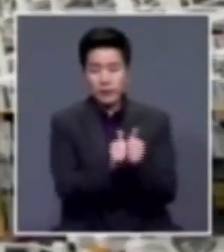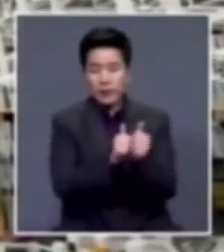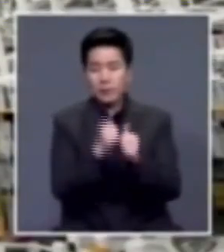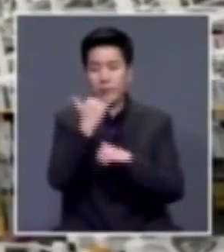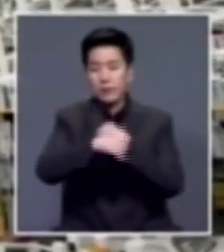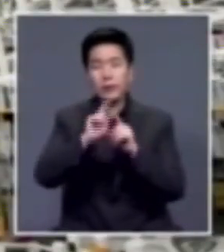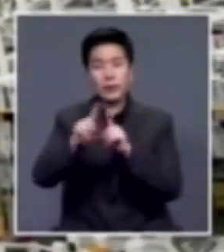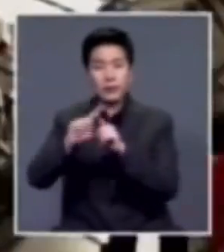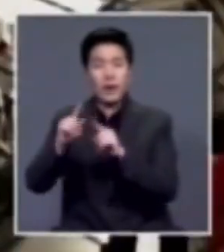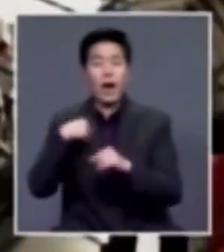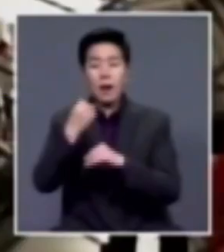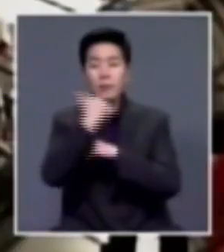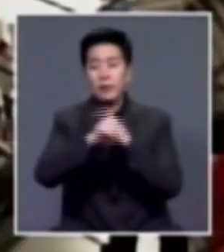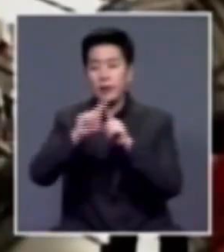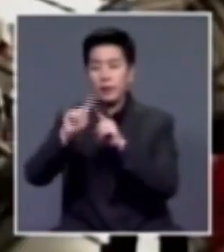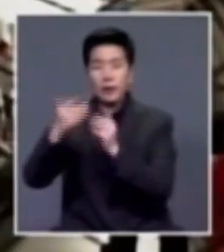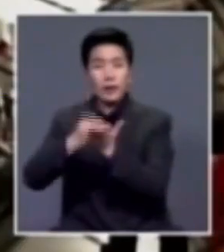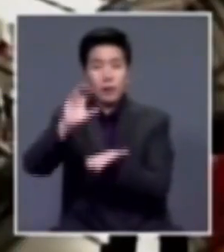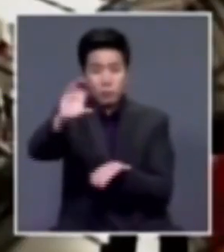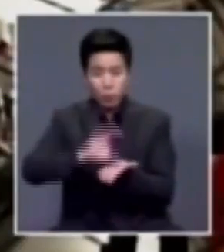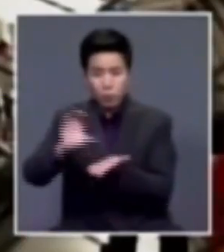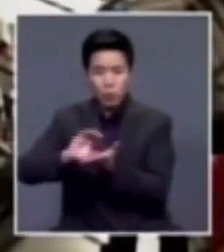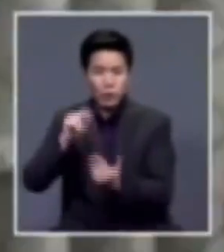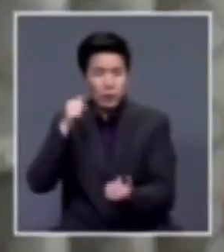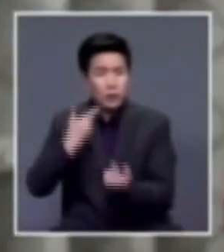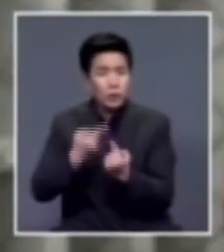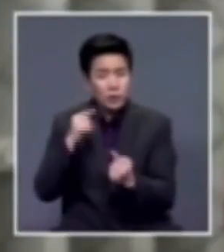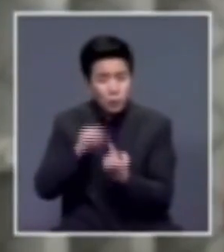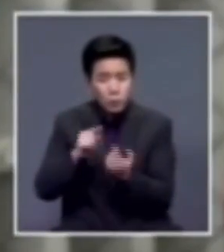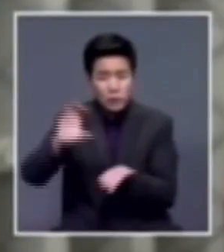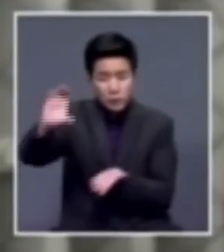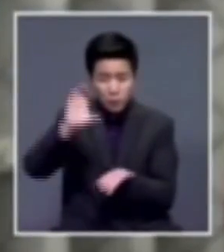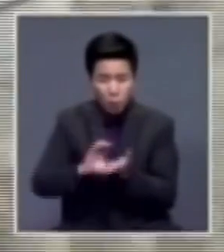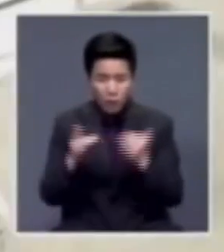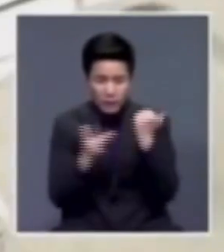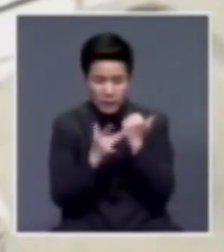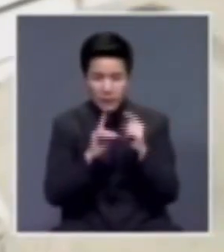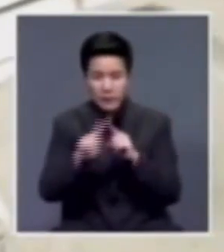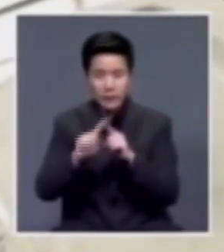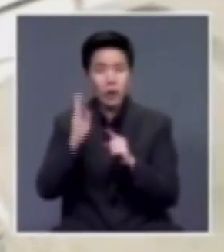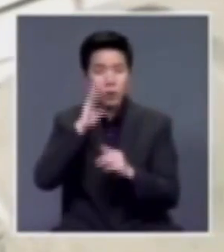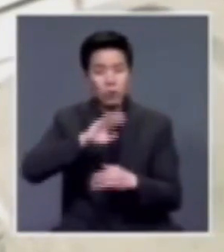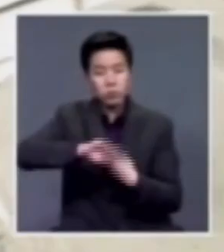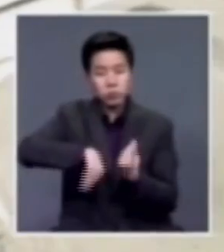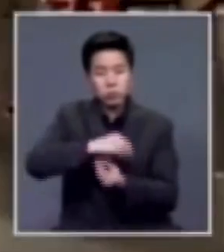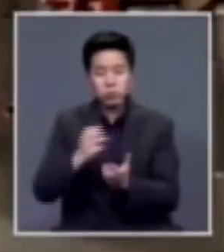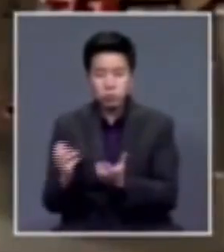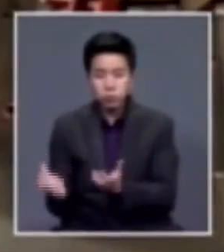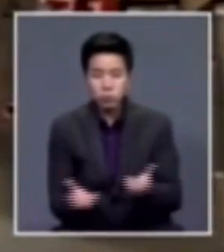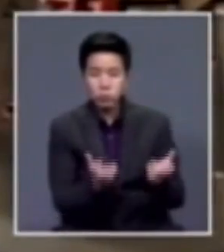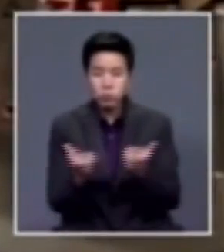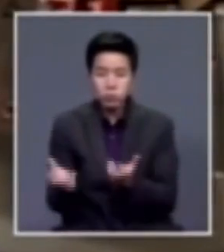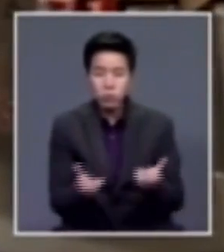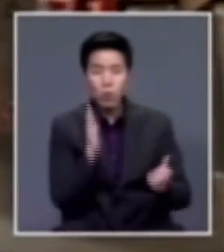เอื้อให้มีการลงทุนจากประเทศต่างๆโดยเฉพาะในเทคโนโลยีระดับสูงทั้งหมดนี้จะสร้างมูลค่าเพิ่มให้กับการผลิตของประเทศให้ประ